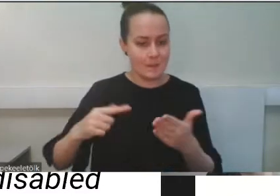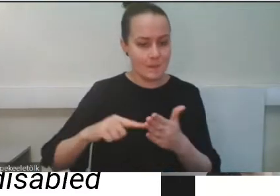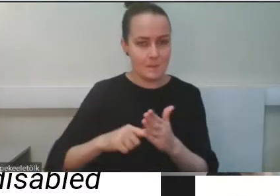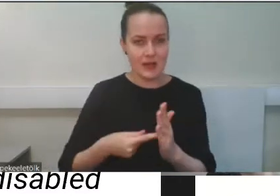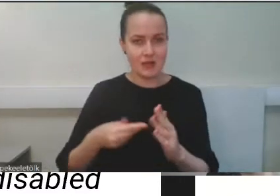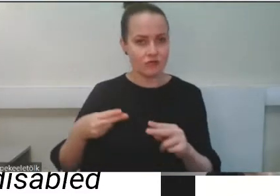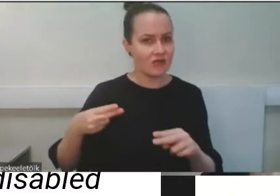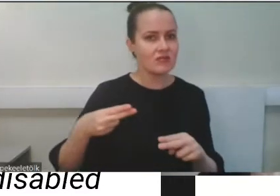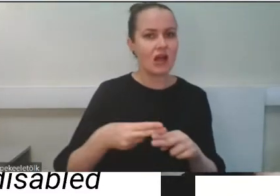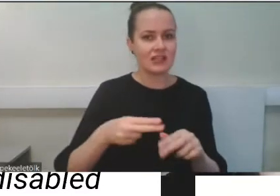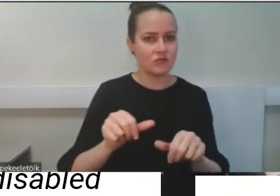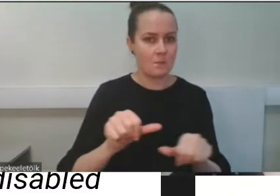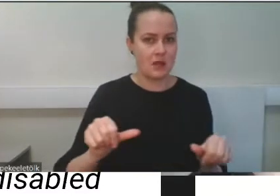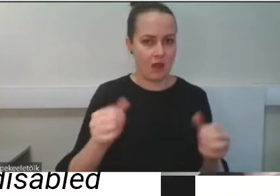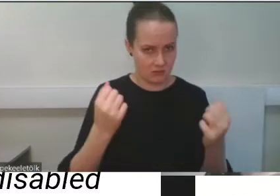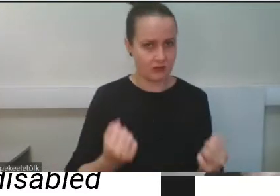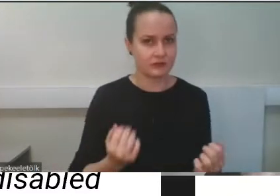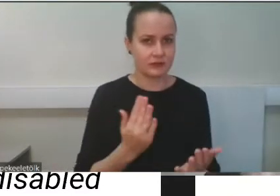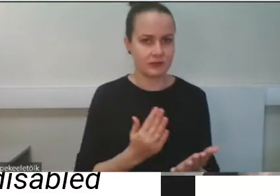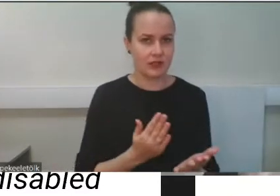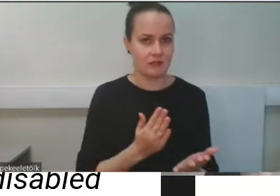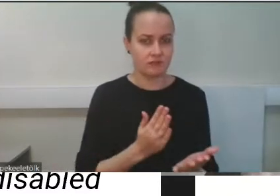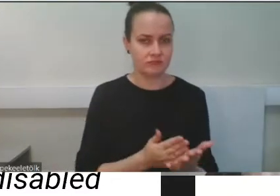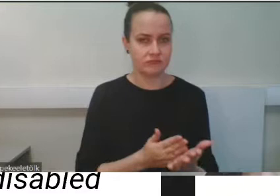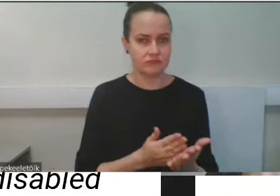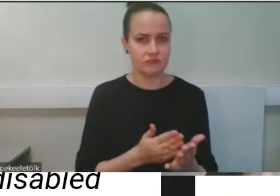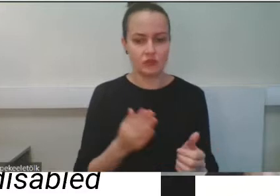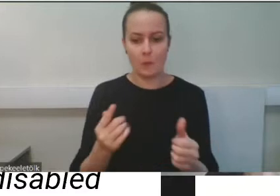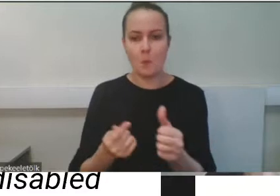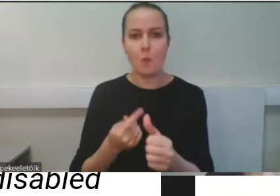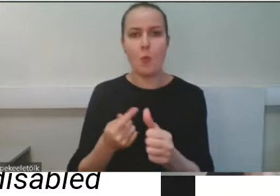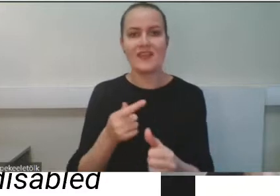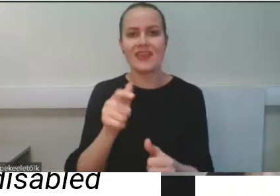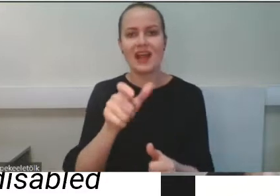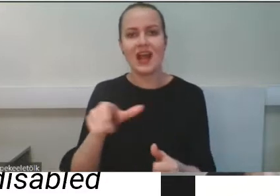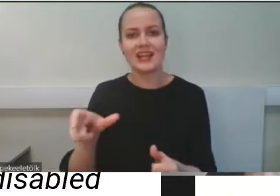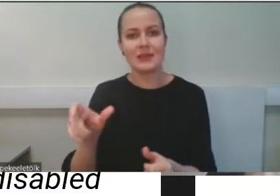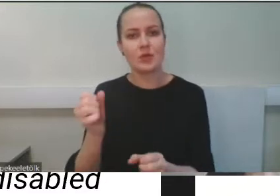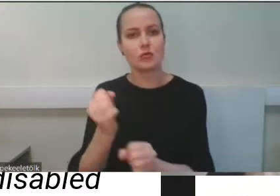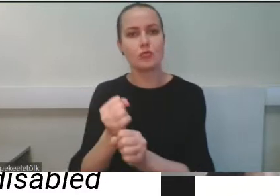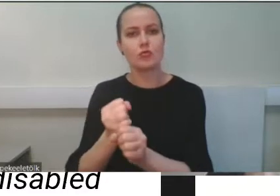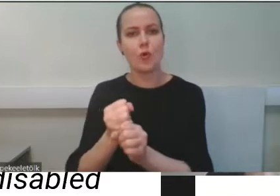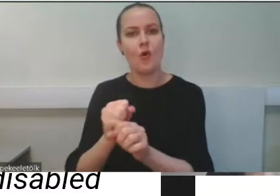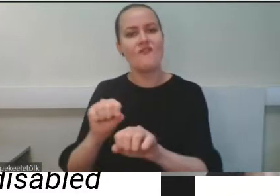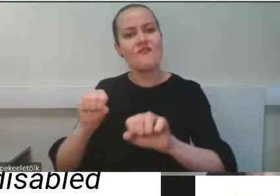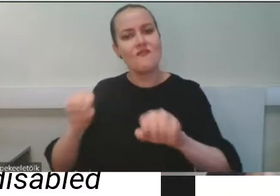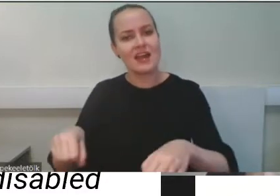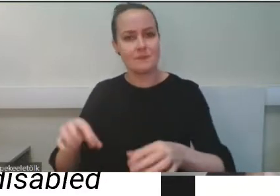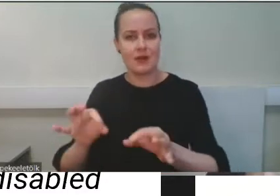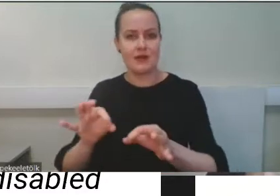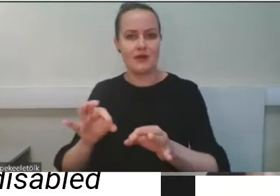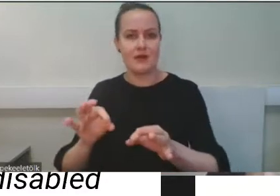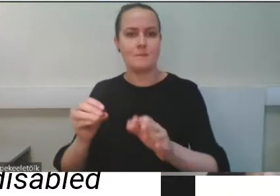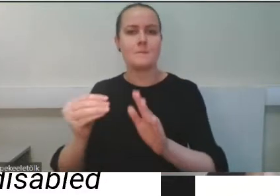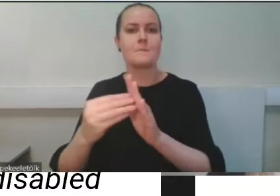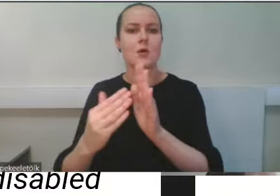tööuuringutes, aga väga sellist detailset küsimustikku ei ole siiamaani veel lisatud mujale. Välja